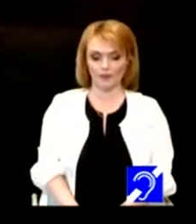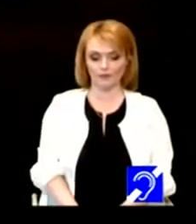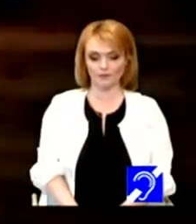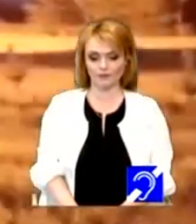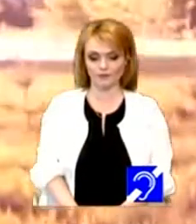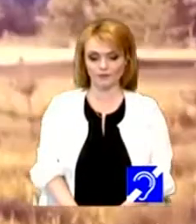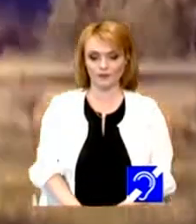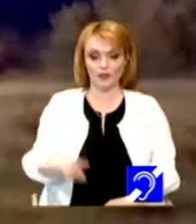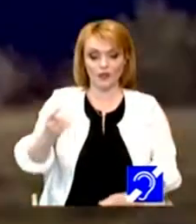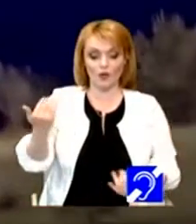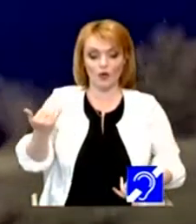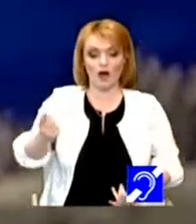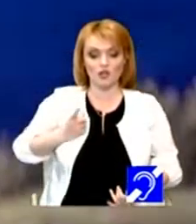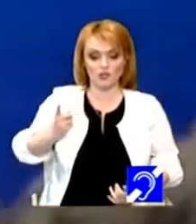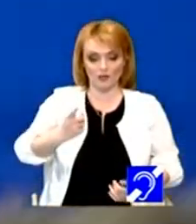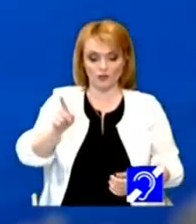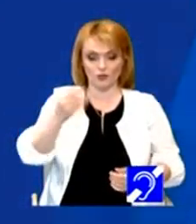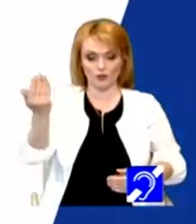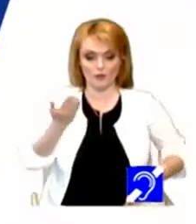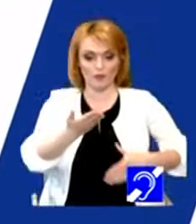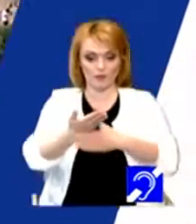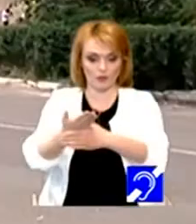sector din oraș și așteaptă întăriri.